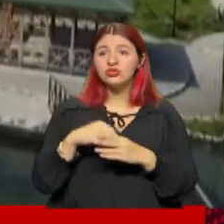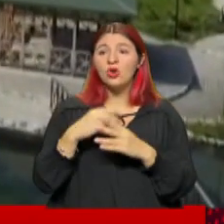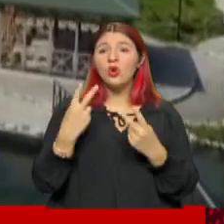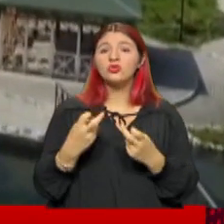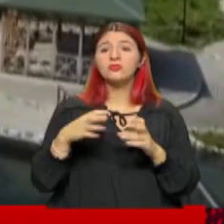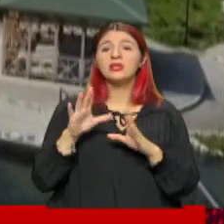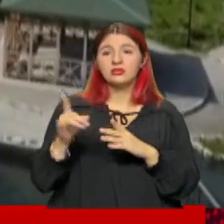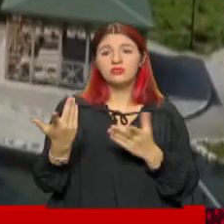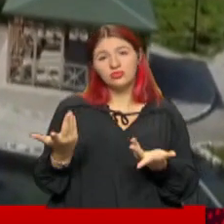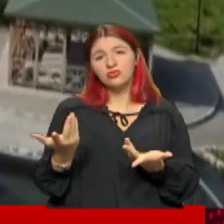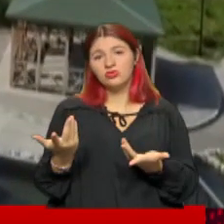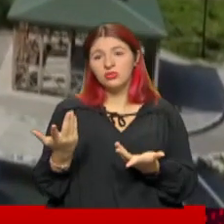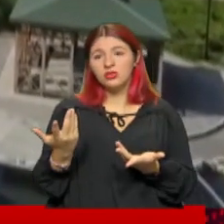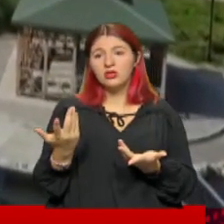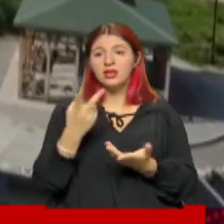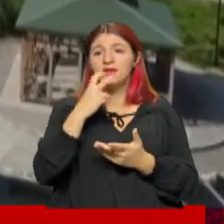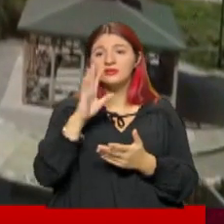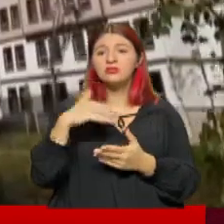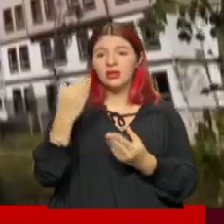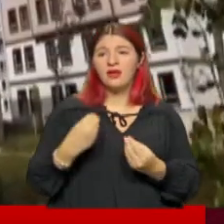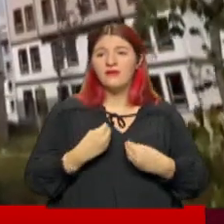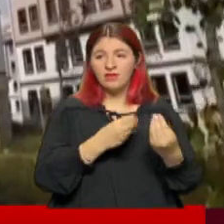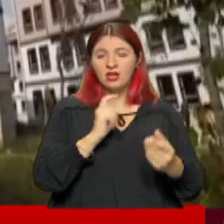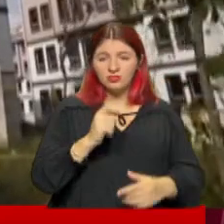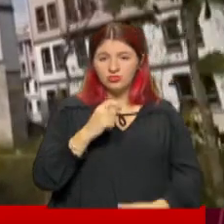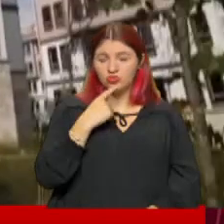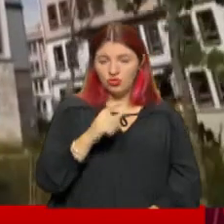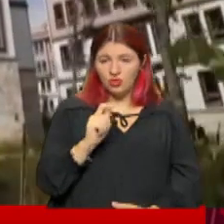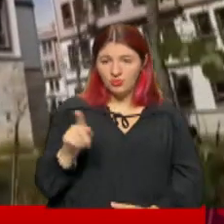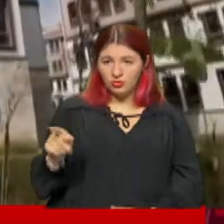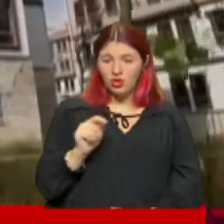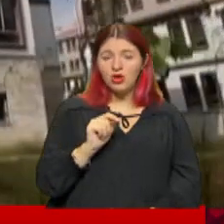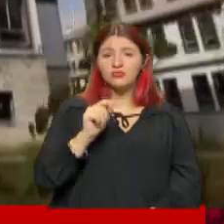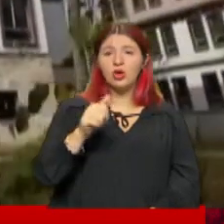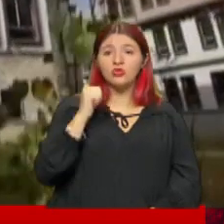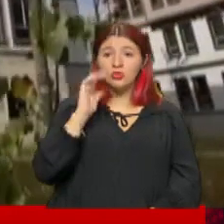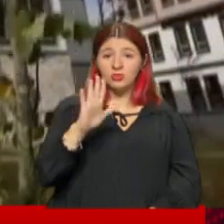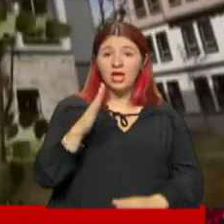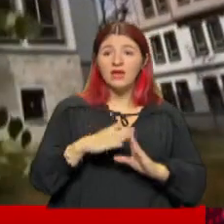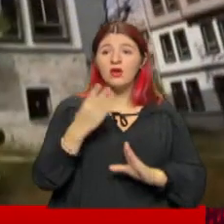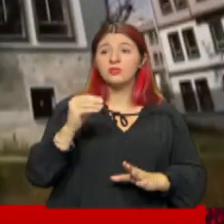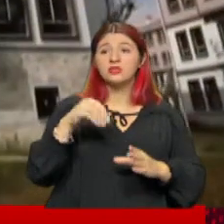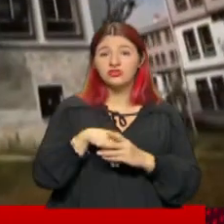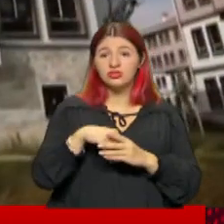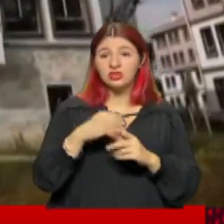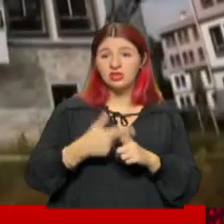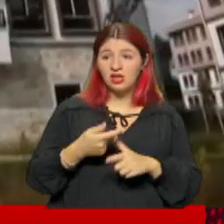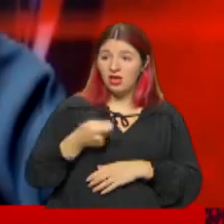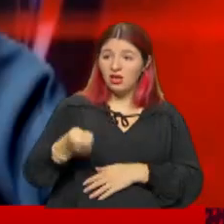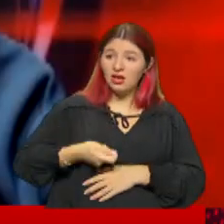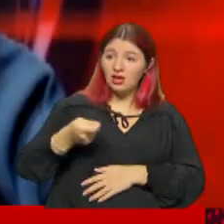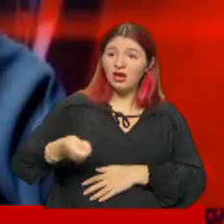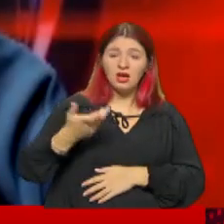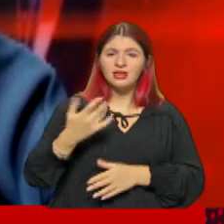içinde oturmadığı Çünkü iki yıl sonra teslim edileceği Bazı evlerin dönüp birde eviniz olmadığı için kira